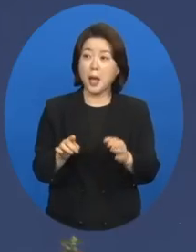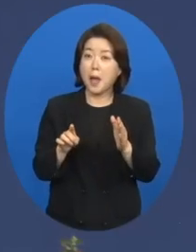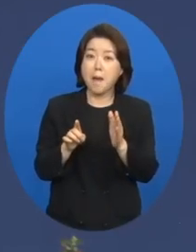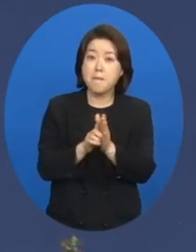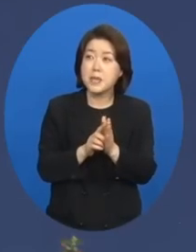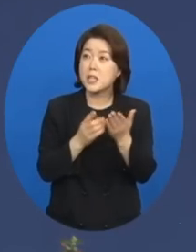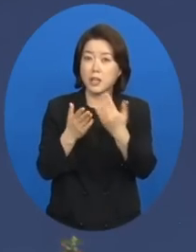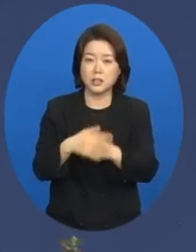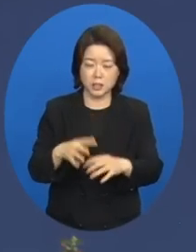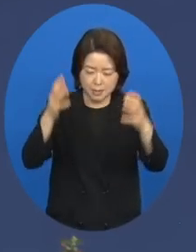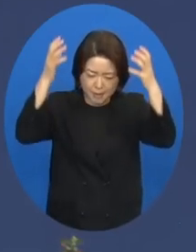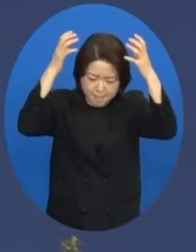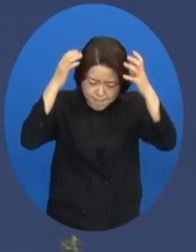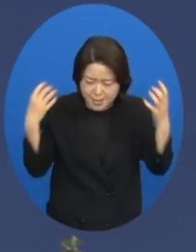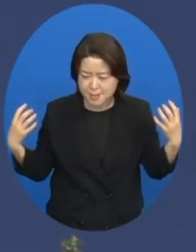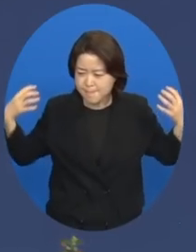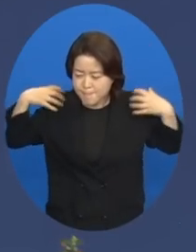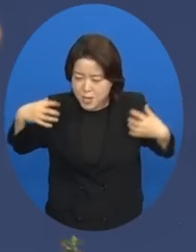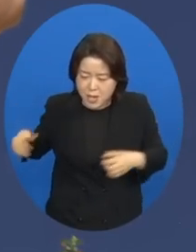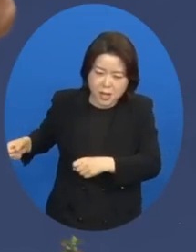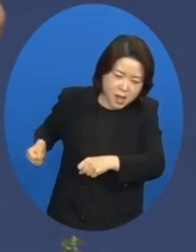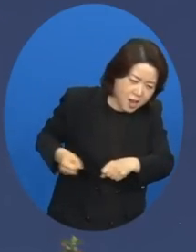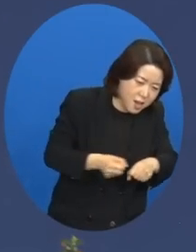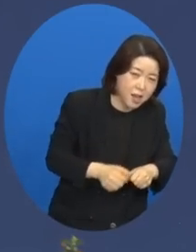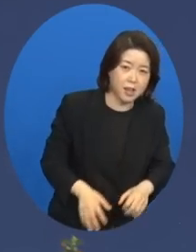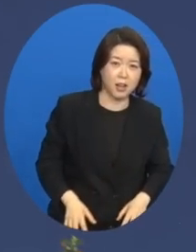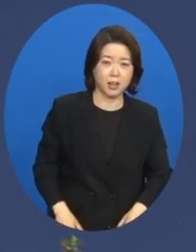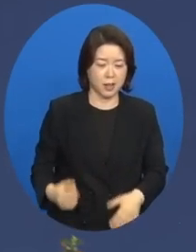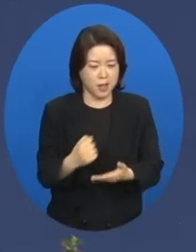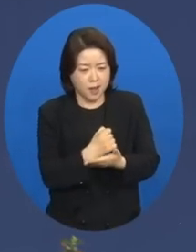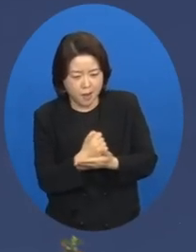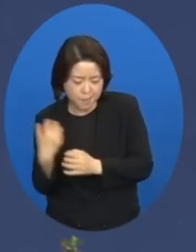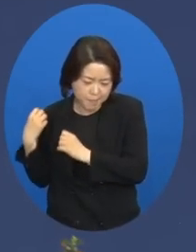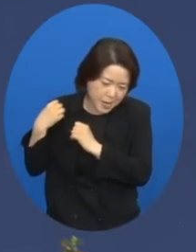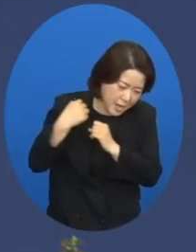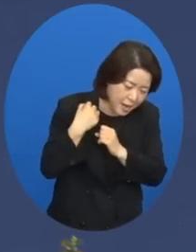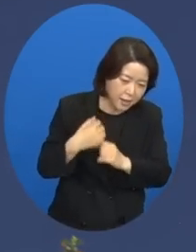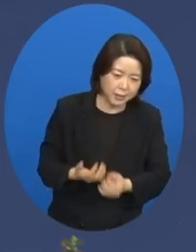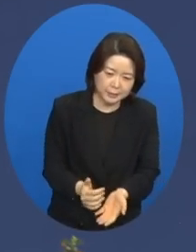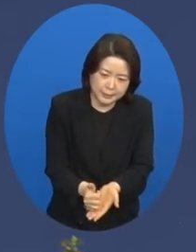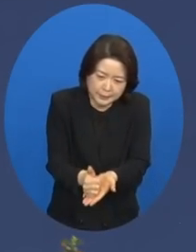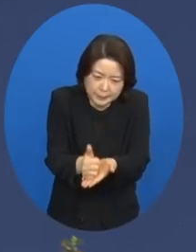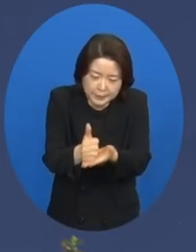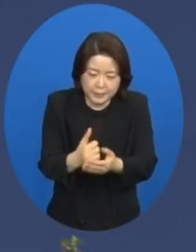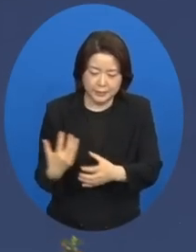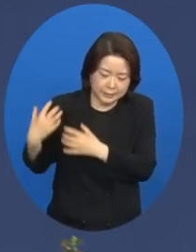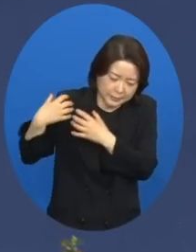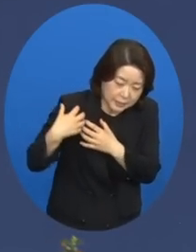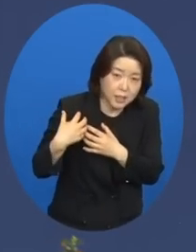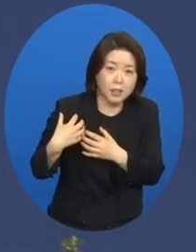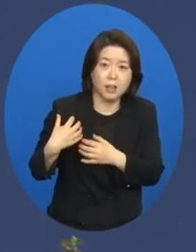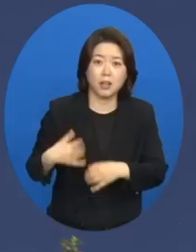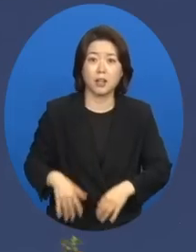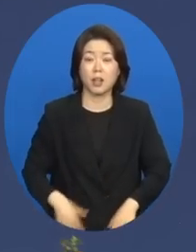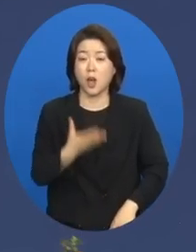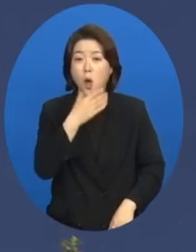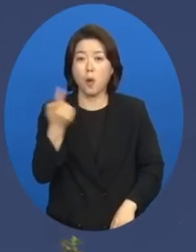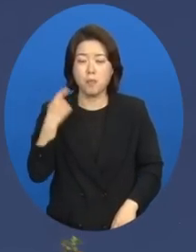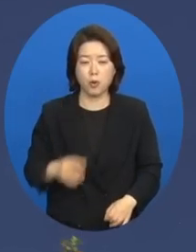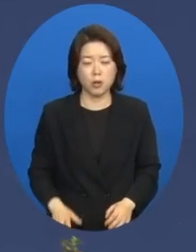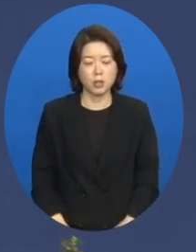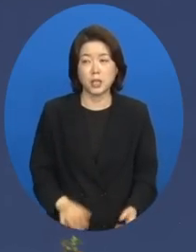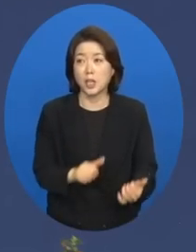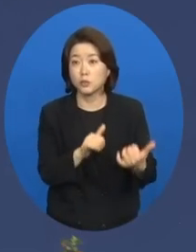믿어주느라고 이구 다니고 지구 다니고 끌고 다니고 운명이 돼가지고 복음을 그냥 모시고 다니라 안고 다니느라고 복음 때문에 거의